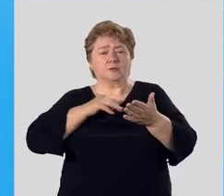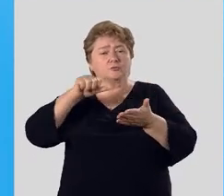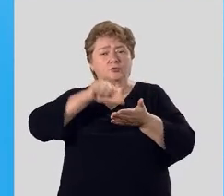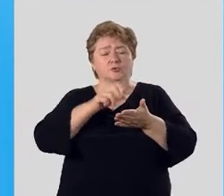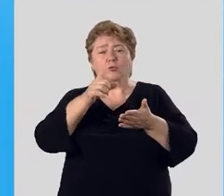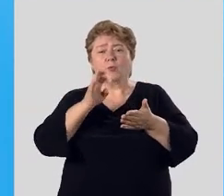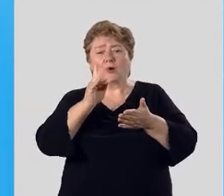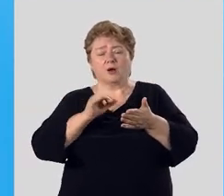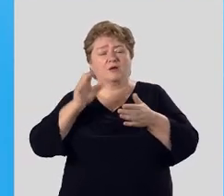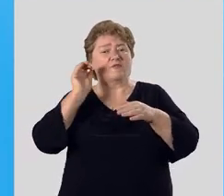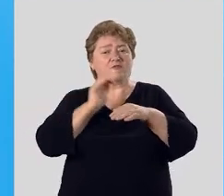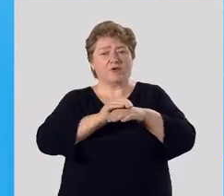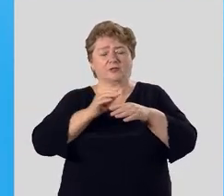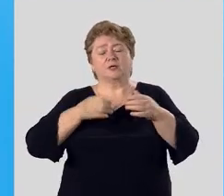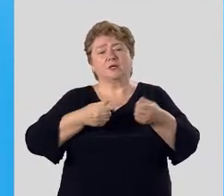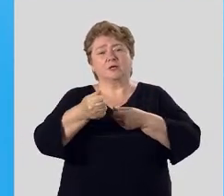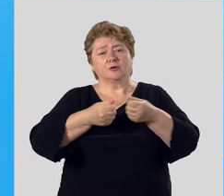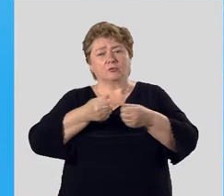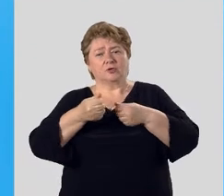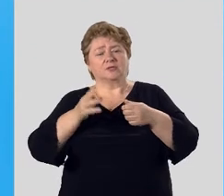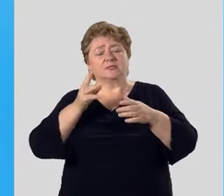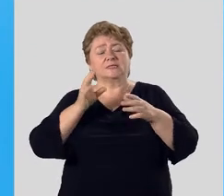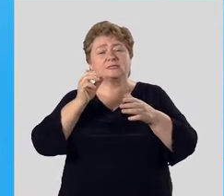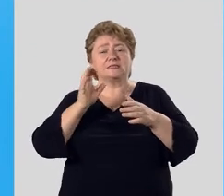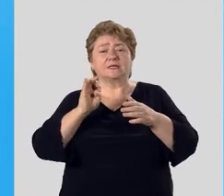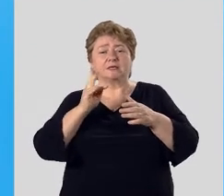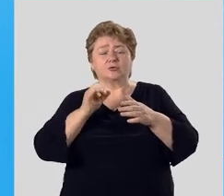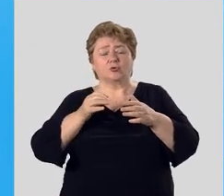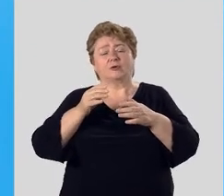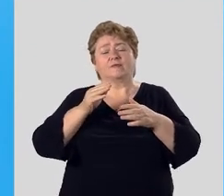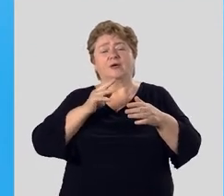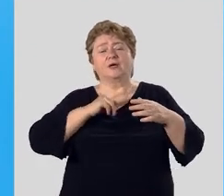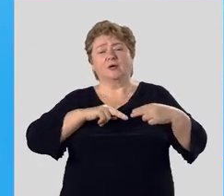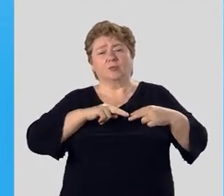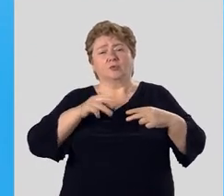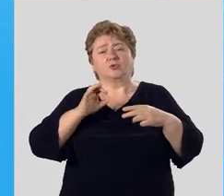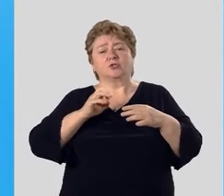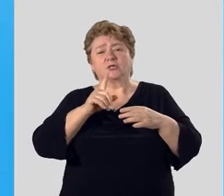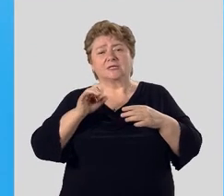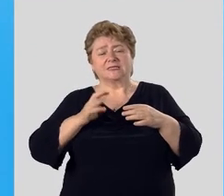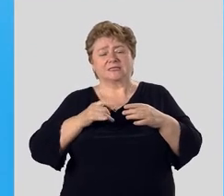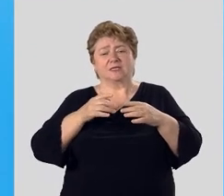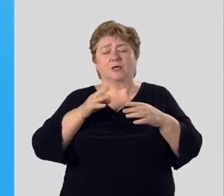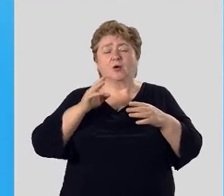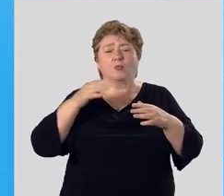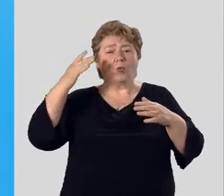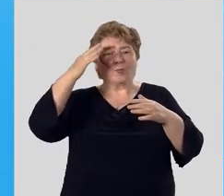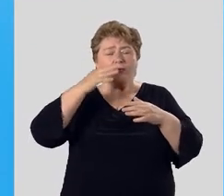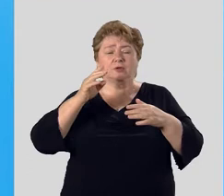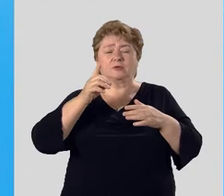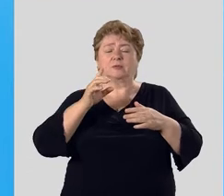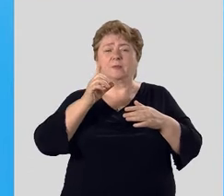участие гуморального фактора в регуляции секреторной деятельности поджелудочной железы. По мнению Бейлиса